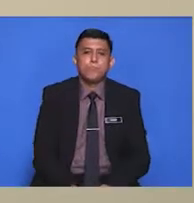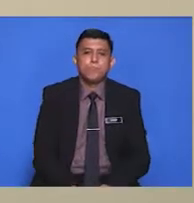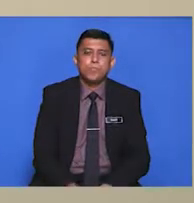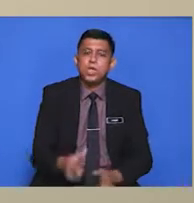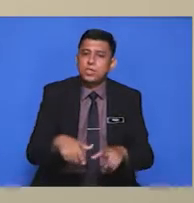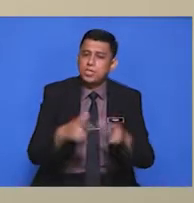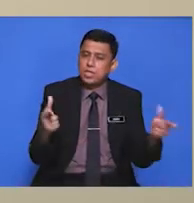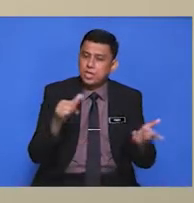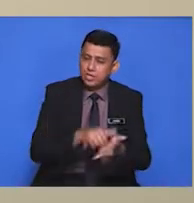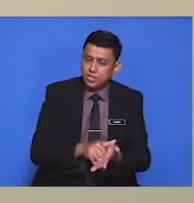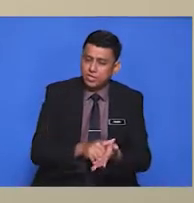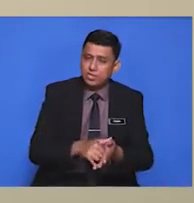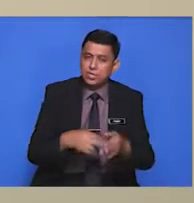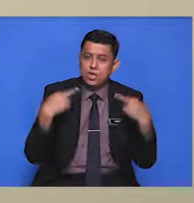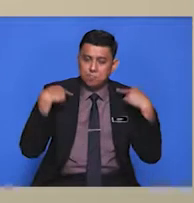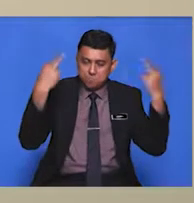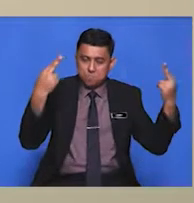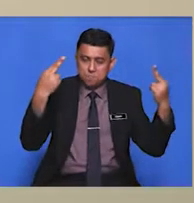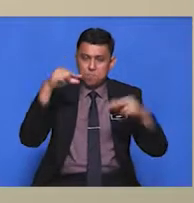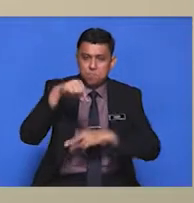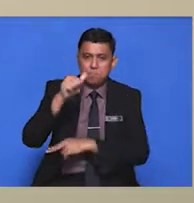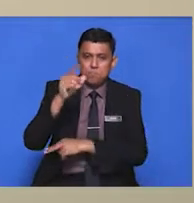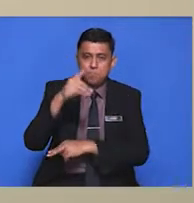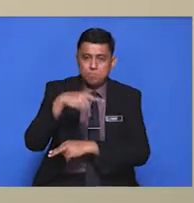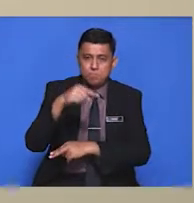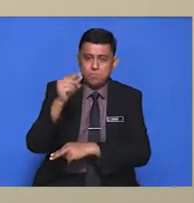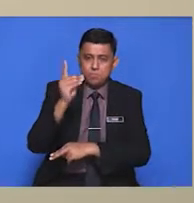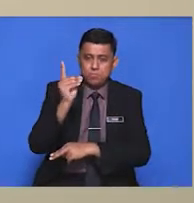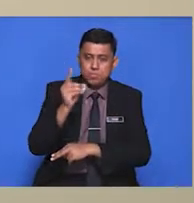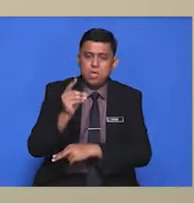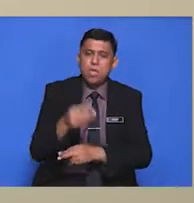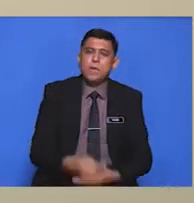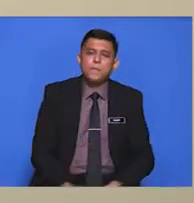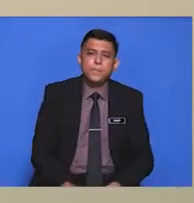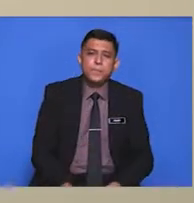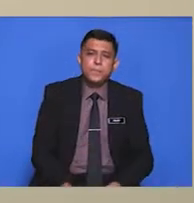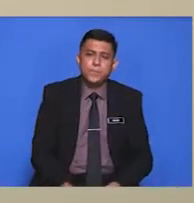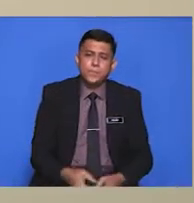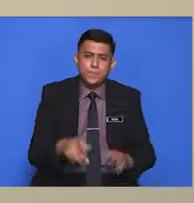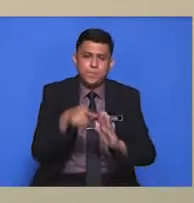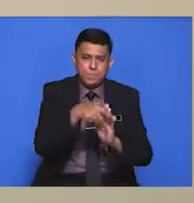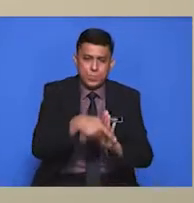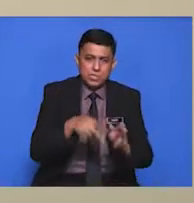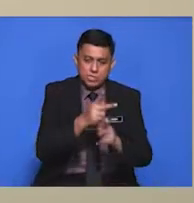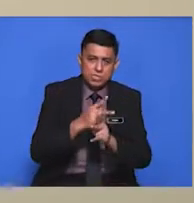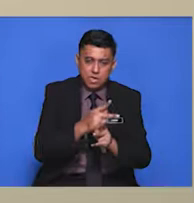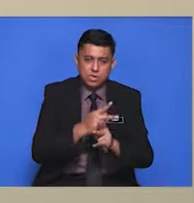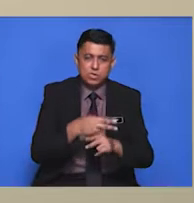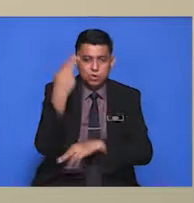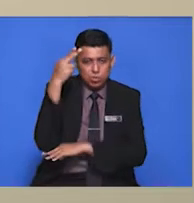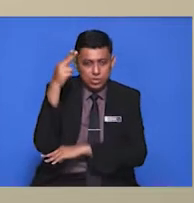Selain itu, raksasa Kot-Kot juga merupakan haiwan yang menjadi penghuni dan penjaga hutan di Bukit